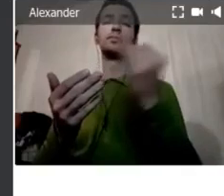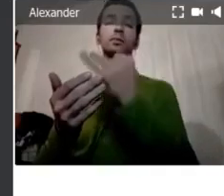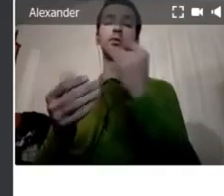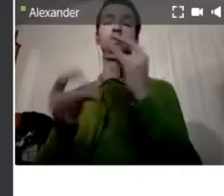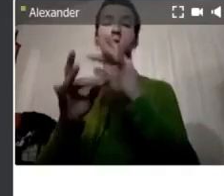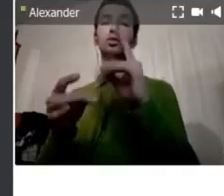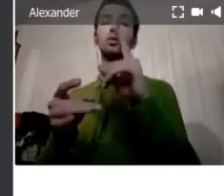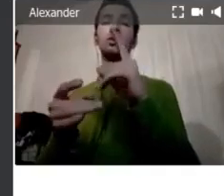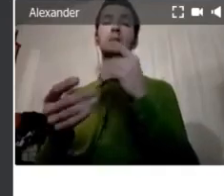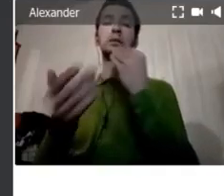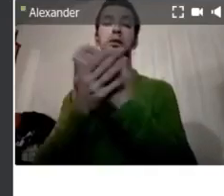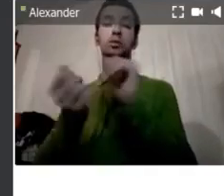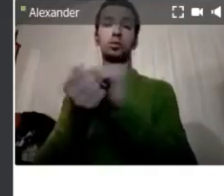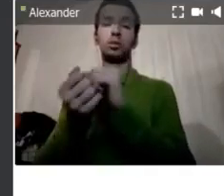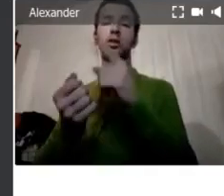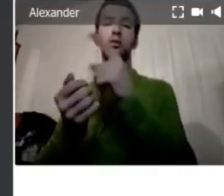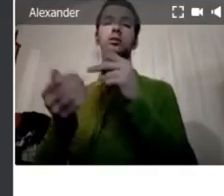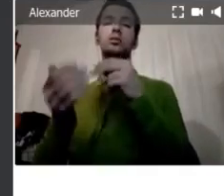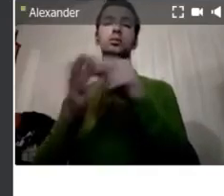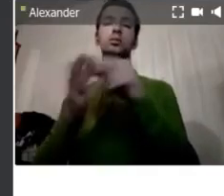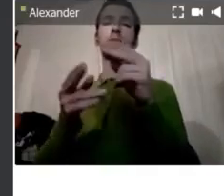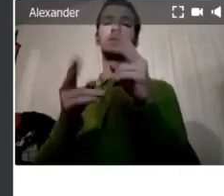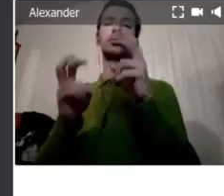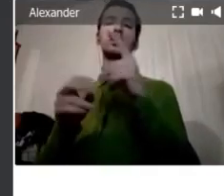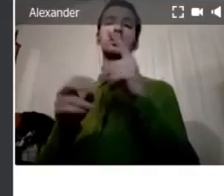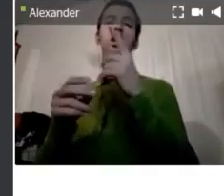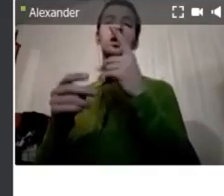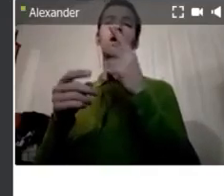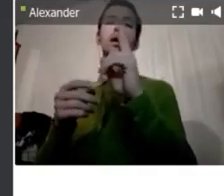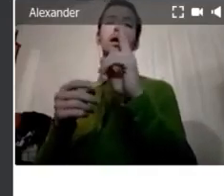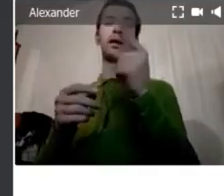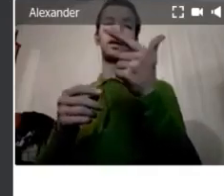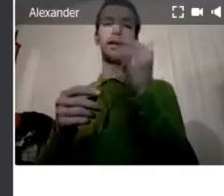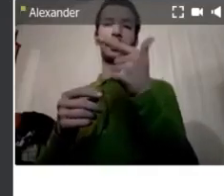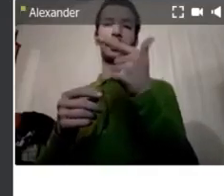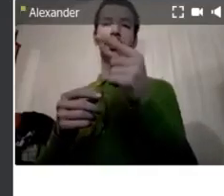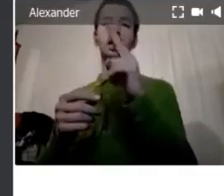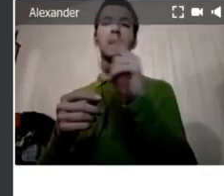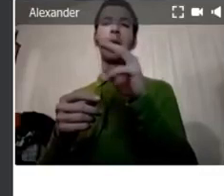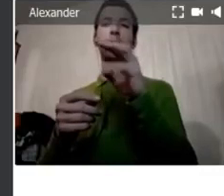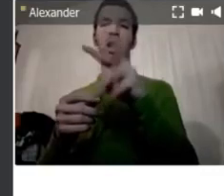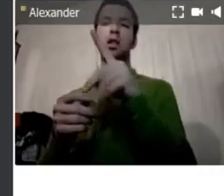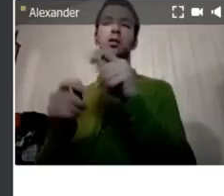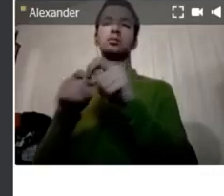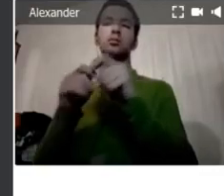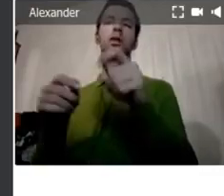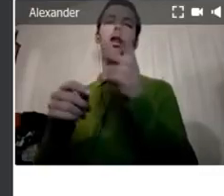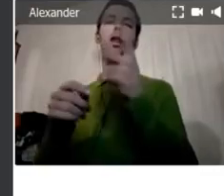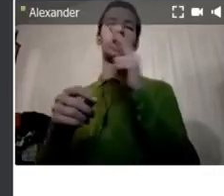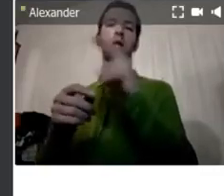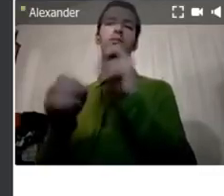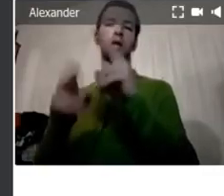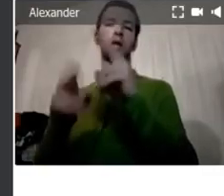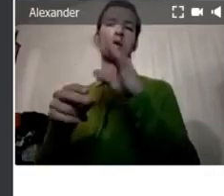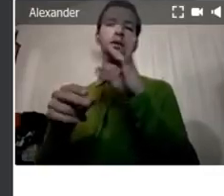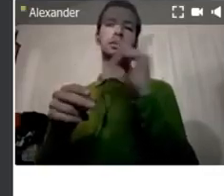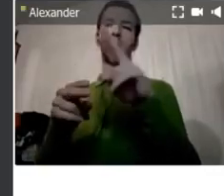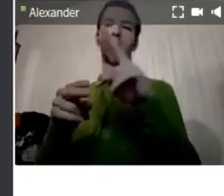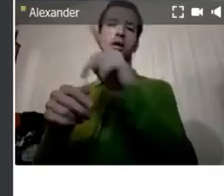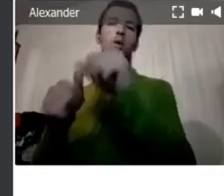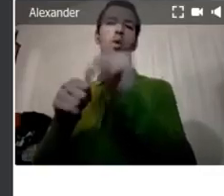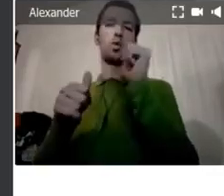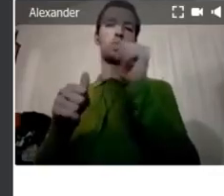данные, которые у нас были с сайта eSIN.org, то есть это очень авторитетный сайт, где собрана